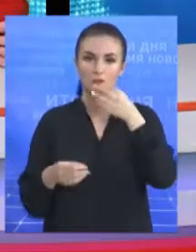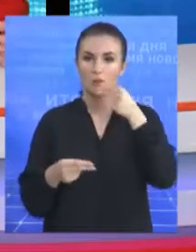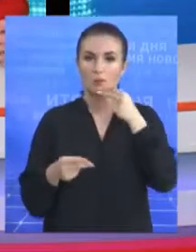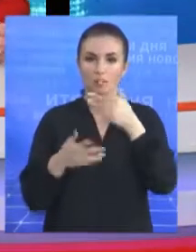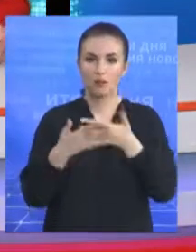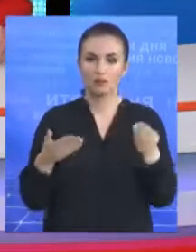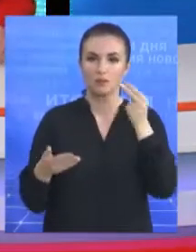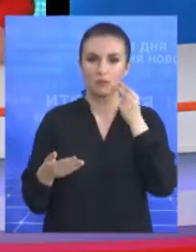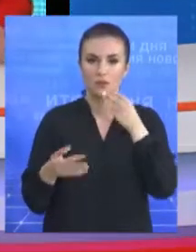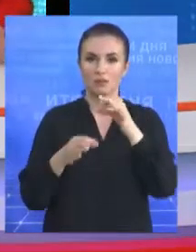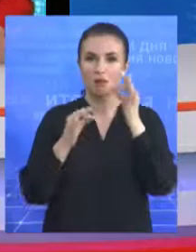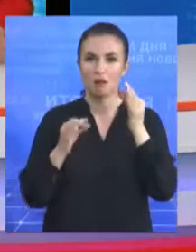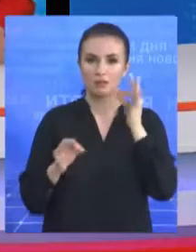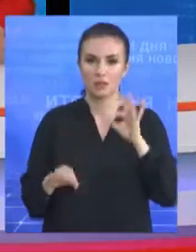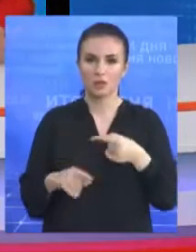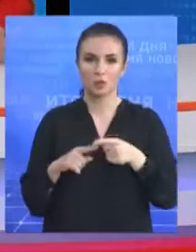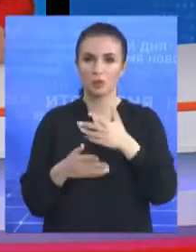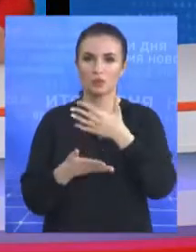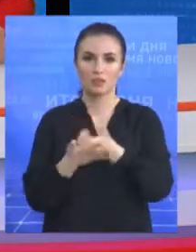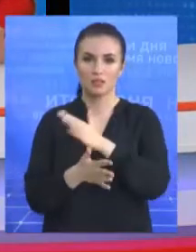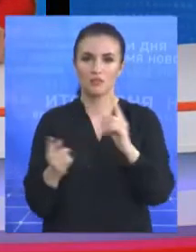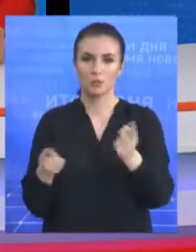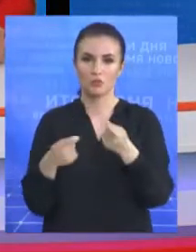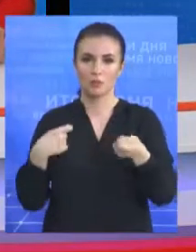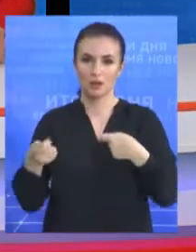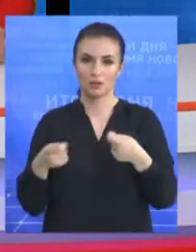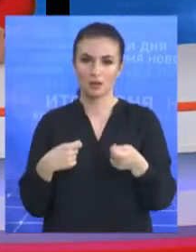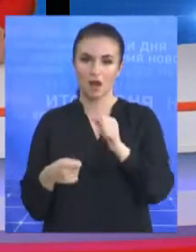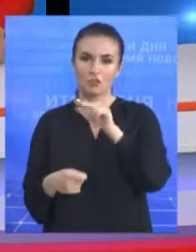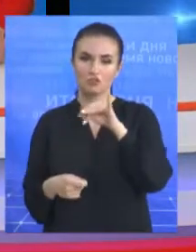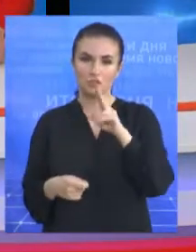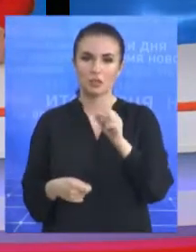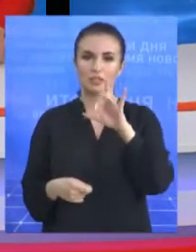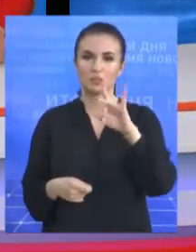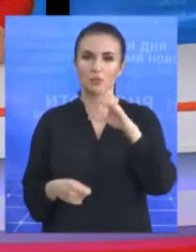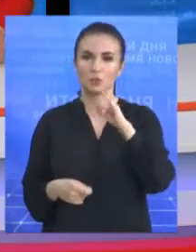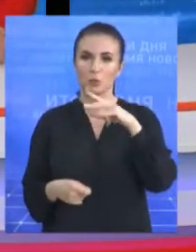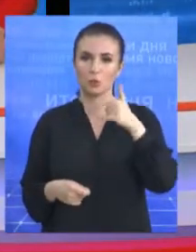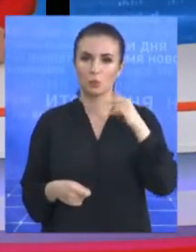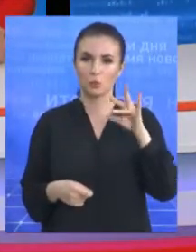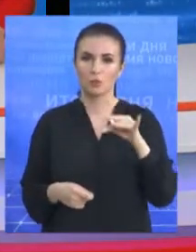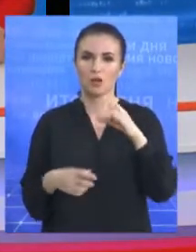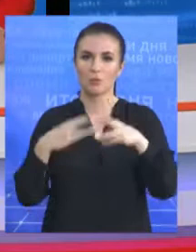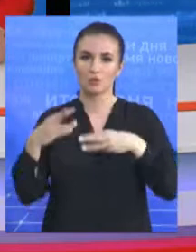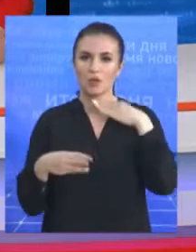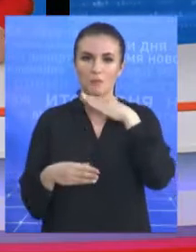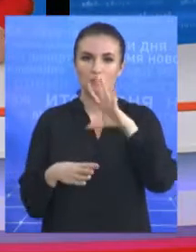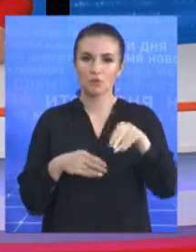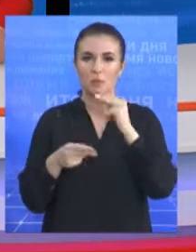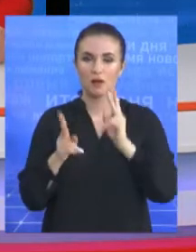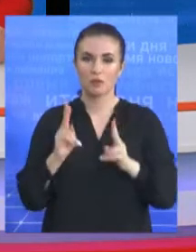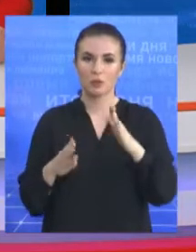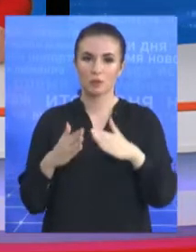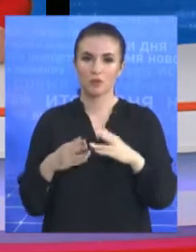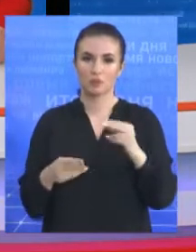гастрономическое путешествие и купить деликатесы, которые не найти в обычном магазине. Аджика, сыр сулугуни, копченое мясо – все приготовлено